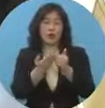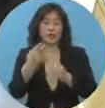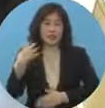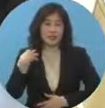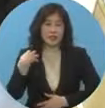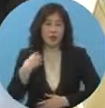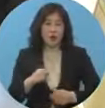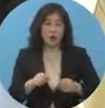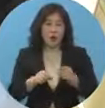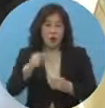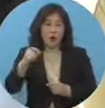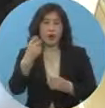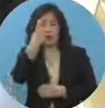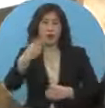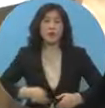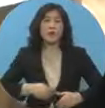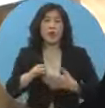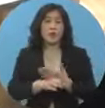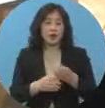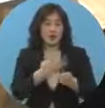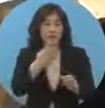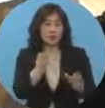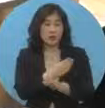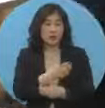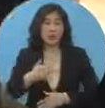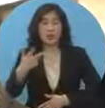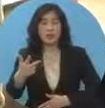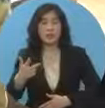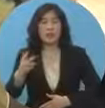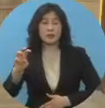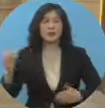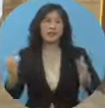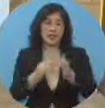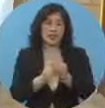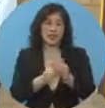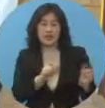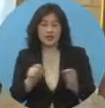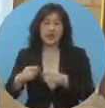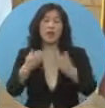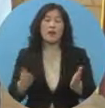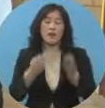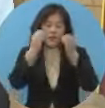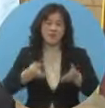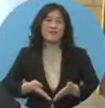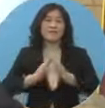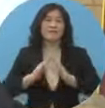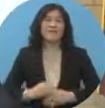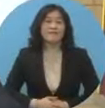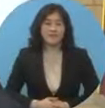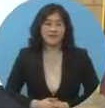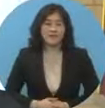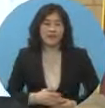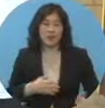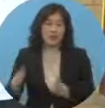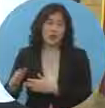장기간 돌보미 필요할 경우 오후 4시부터 오후 7시 30분까지 연장 반이 신설 됩니다 한편